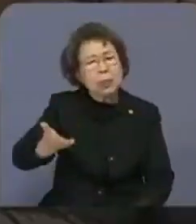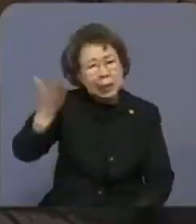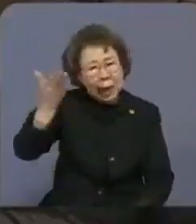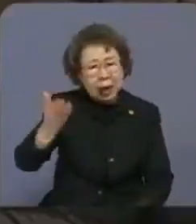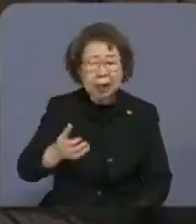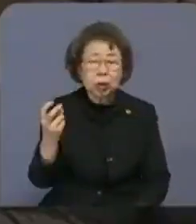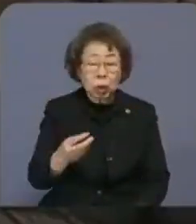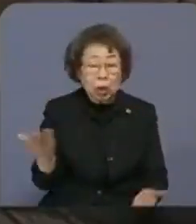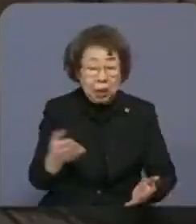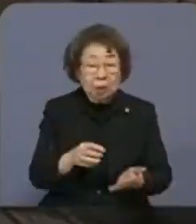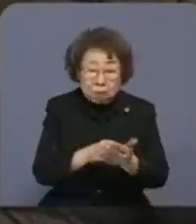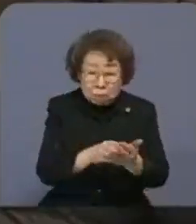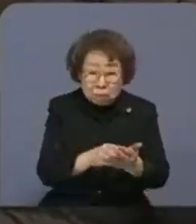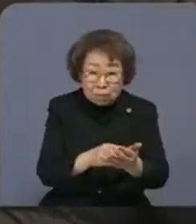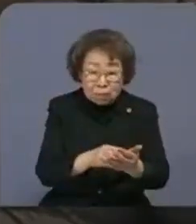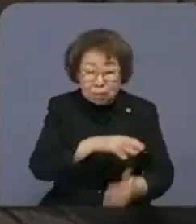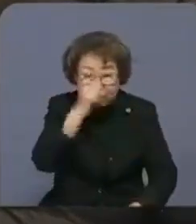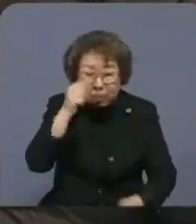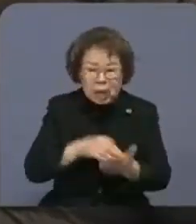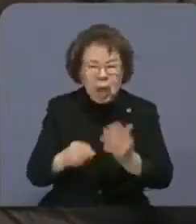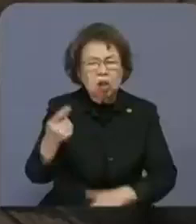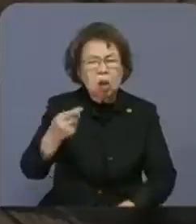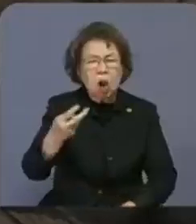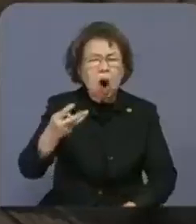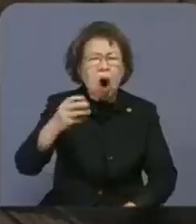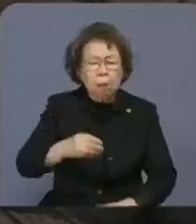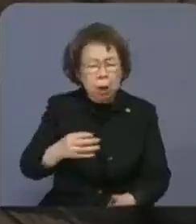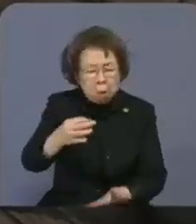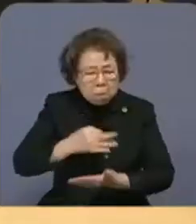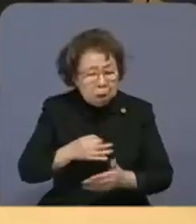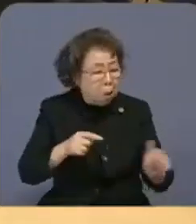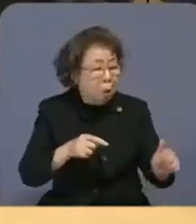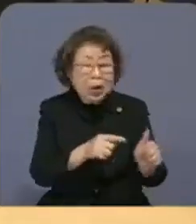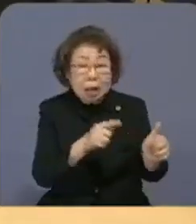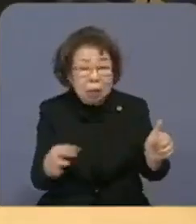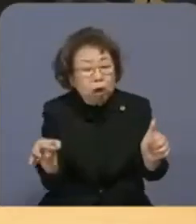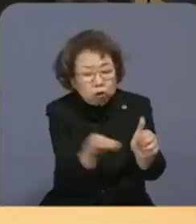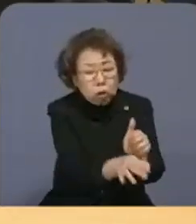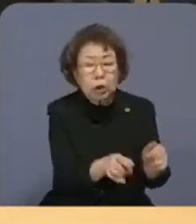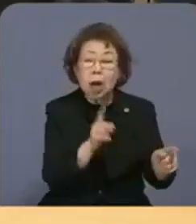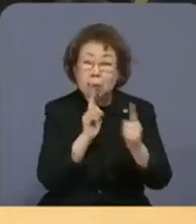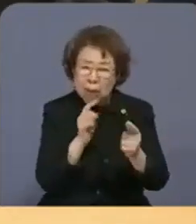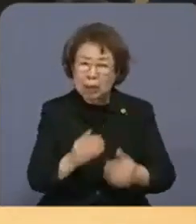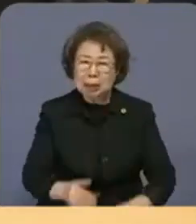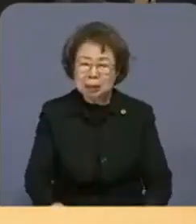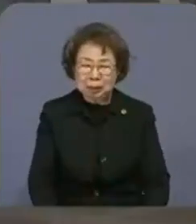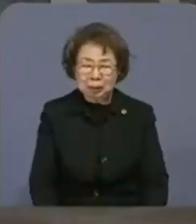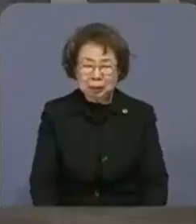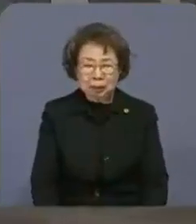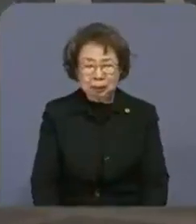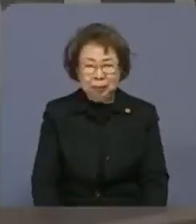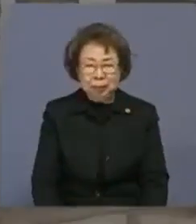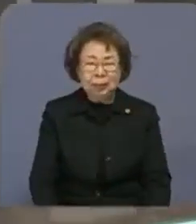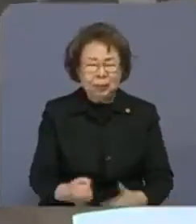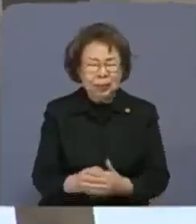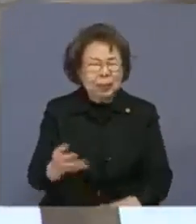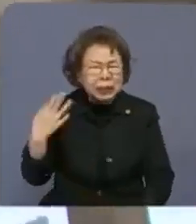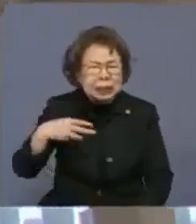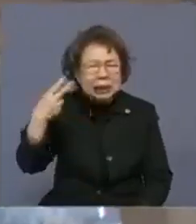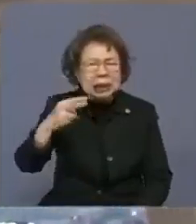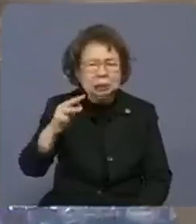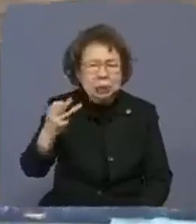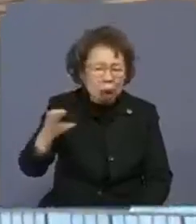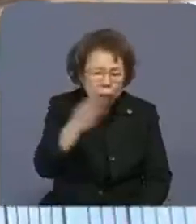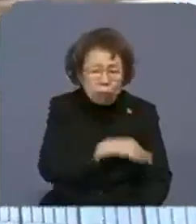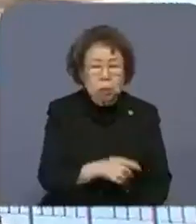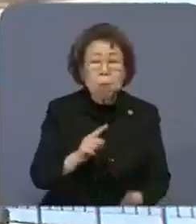취업 대가로 수천만 원의 금품을 항우 노조 간부에게 줬다고 주장했습니다 2013년 채용